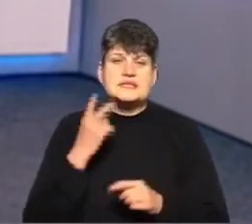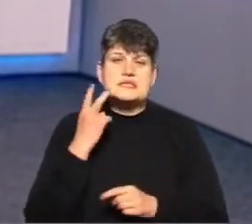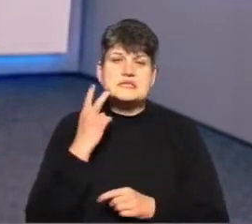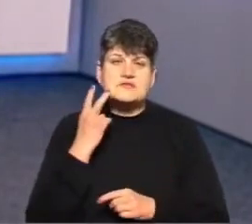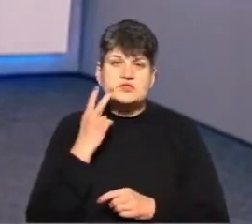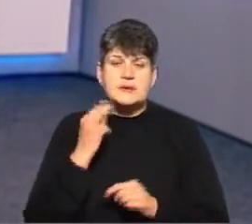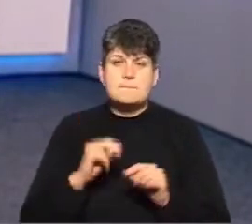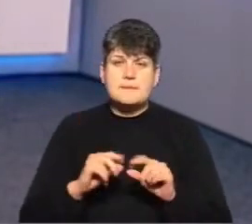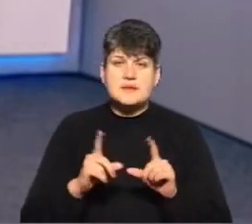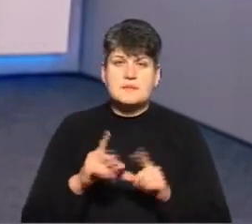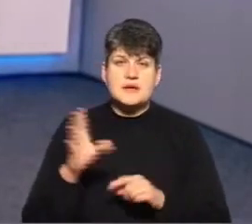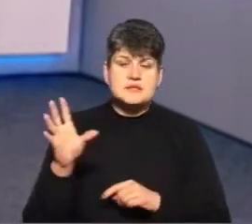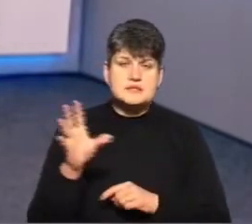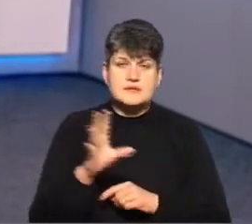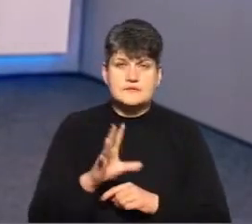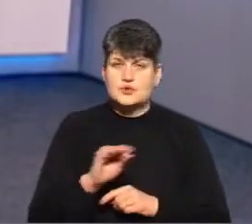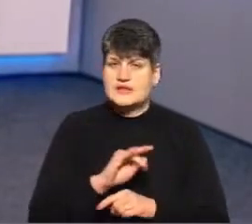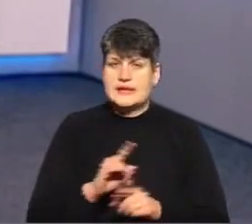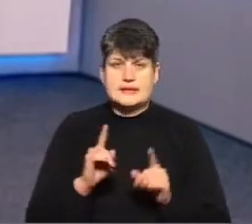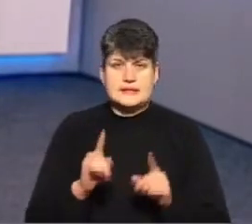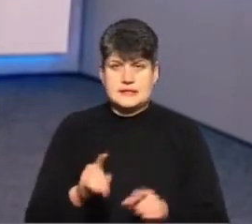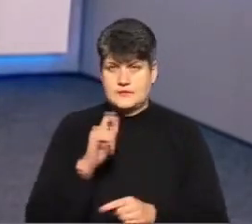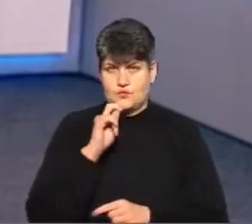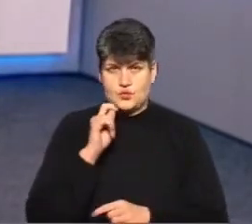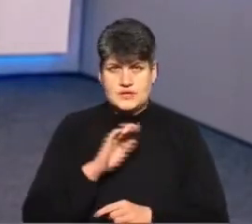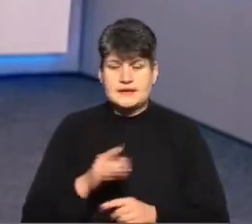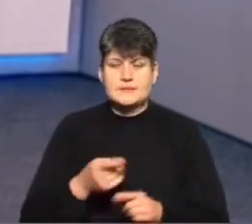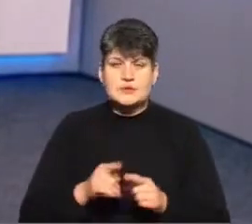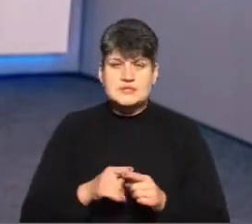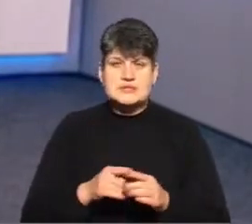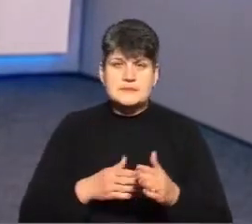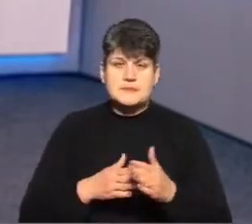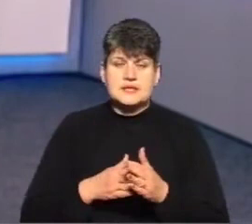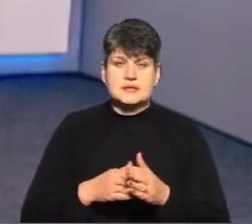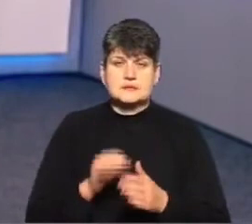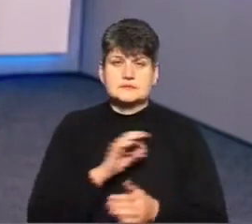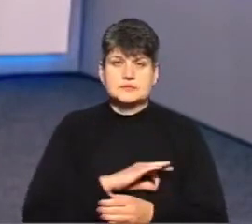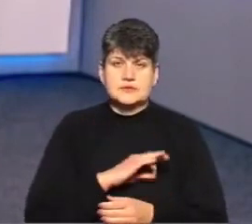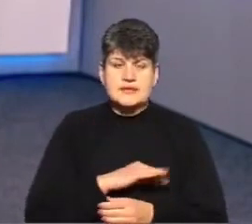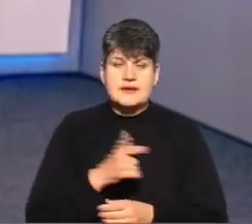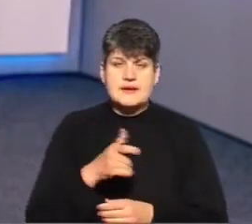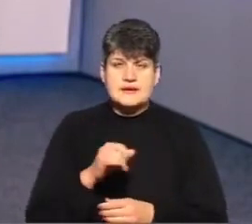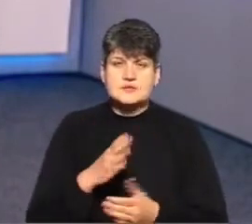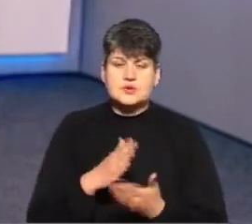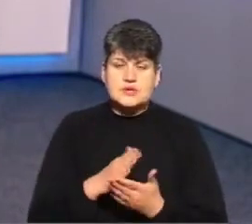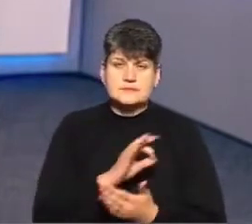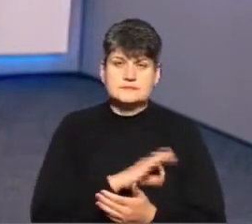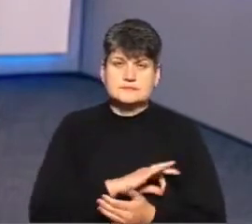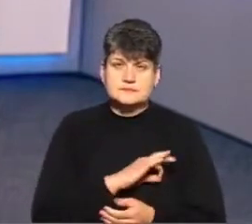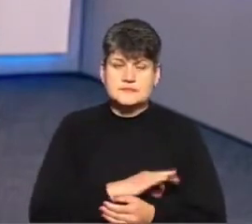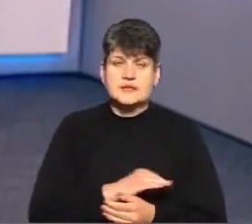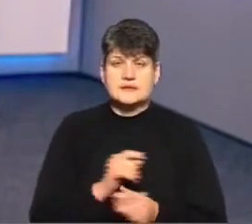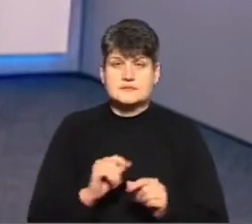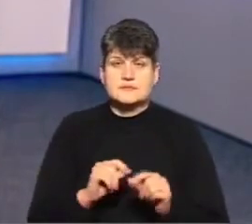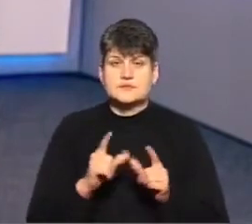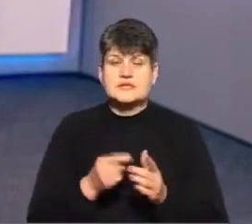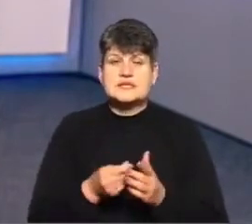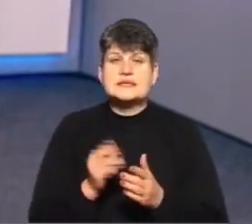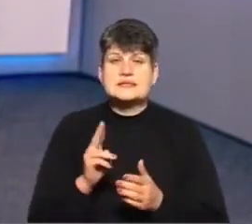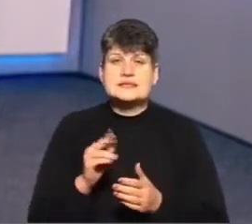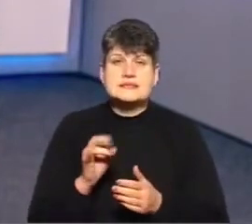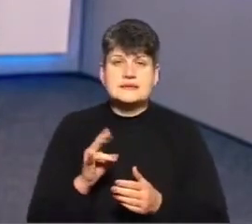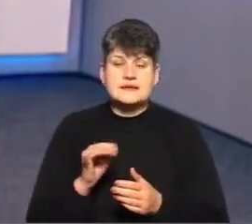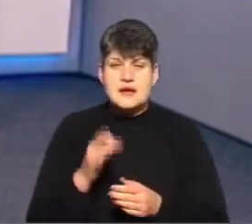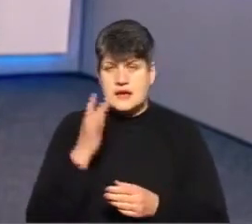всюди, не тільки в Україні, тому що це пік споживання газу. Є попит, відповідно росте ціна. Літом не буде попиту, відповідно впаде